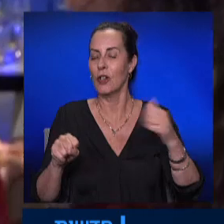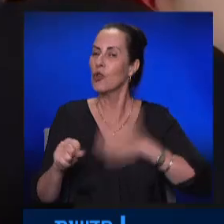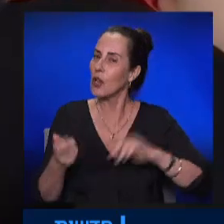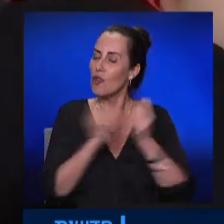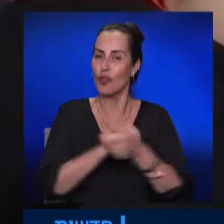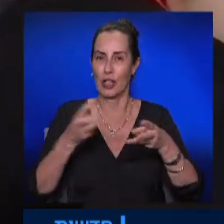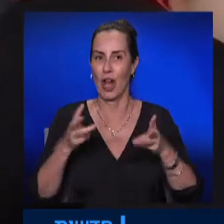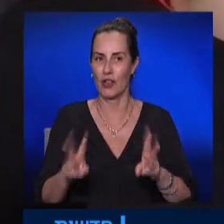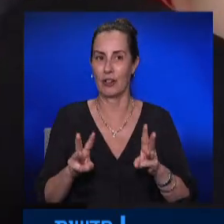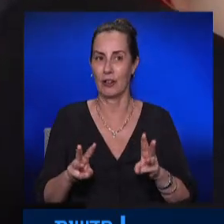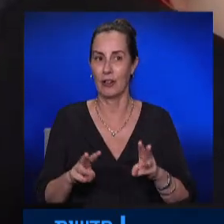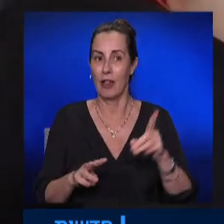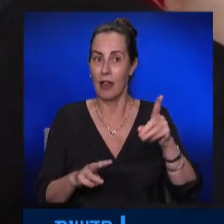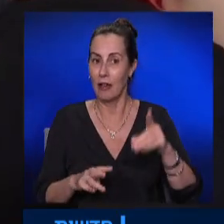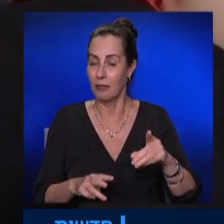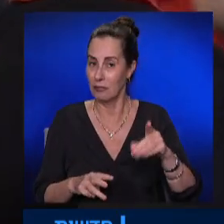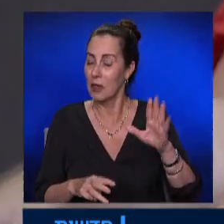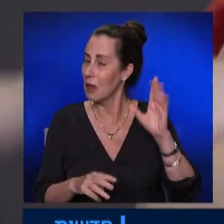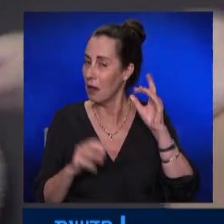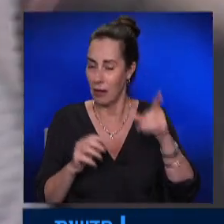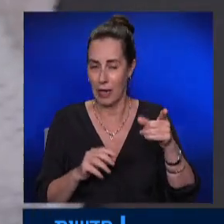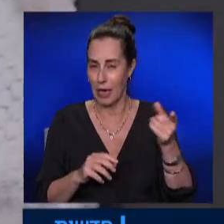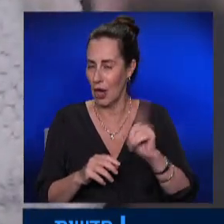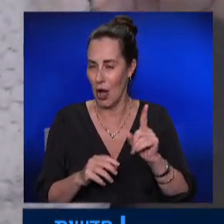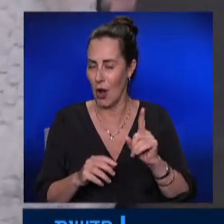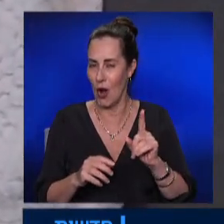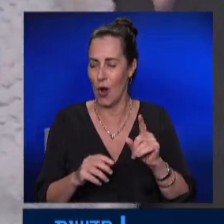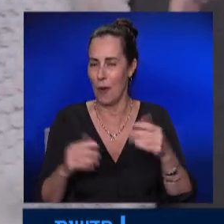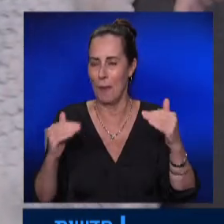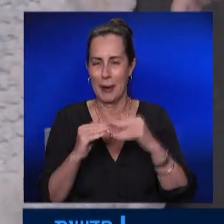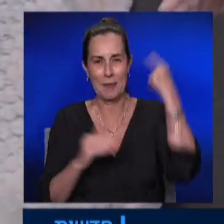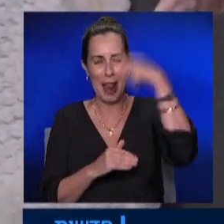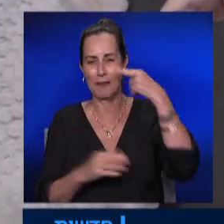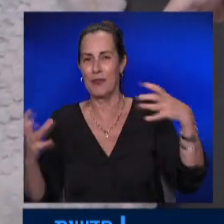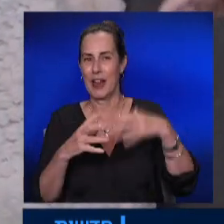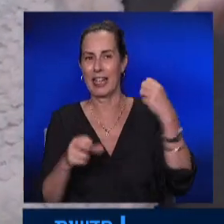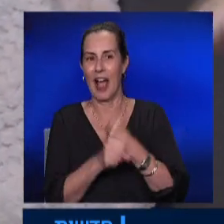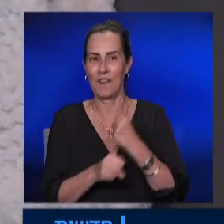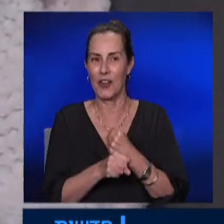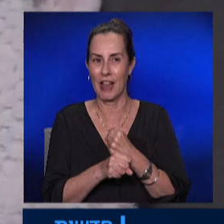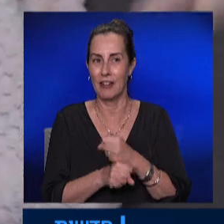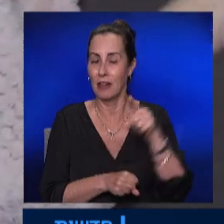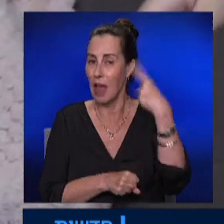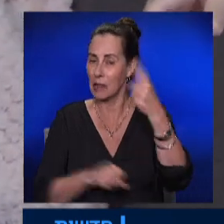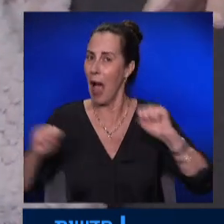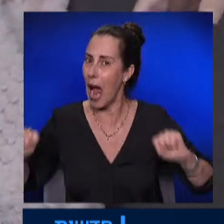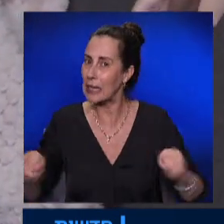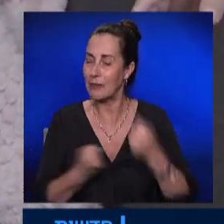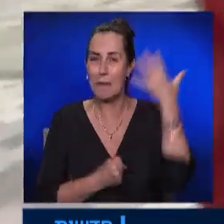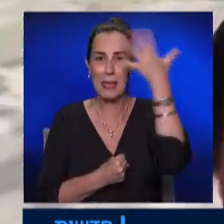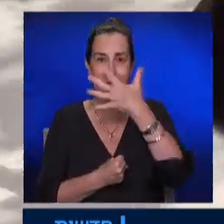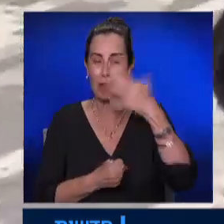השיטה הזו. אף שצמחה במפלגה היא ודאי אינה מתיישבת עם הדימוי הציבורי של מפלגת העבודה, היא אקטיביסטית